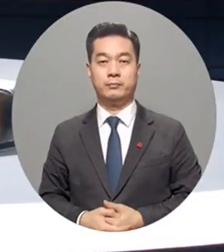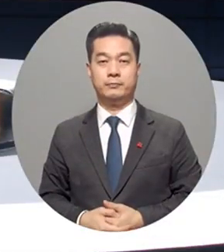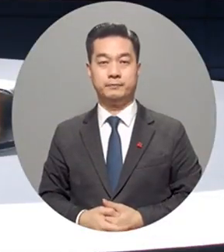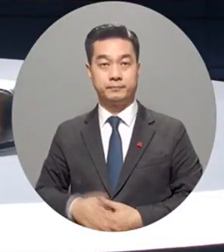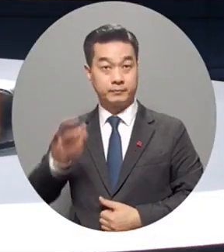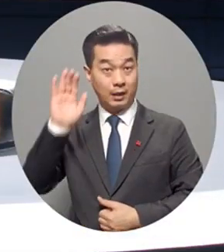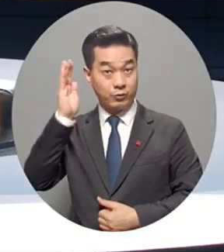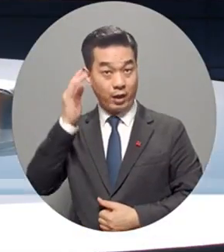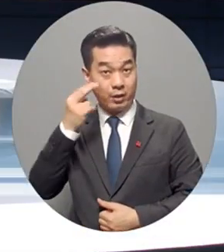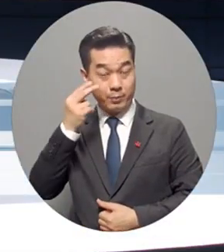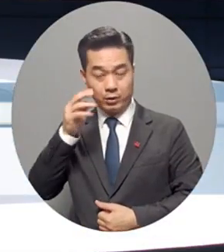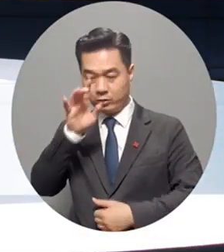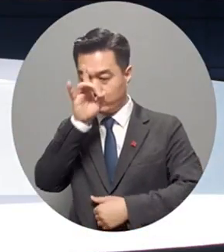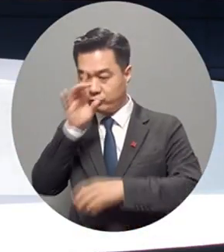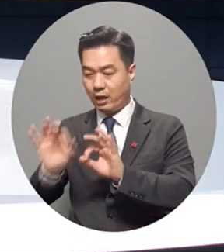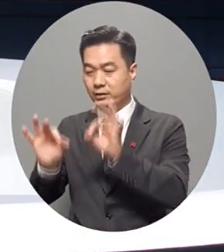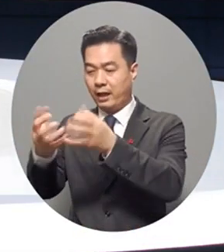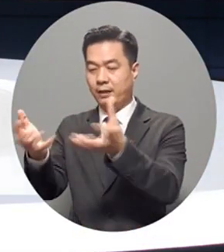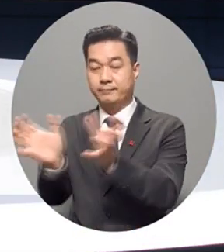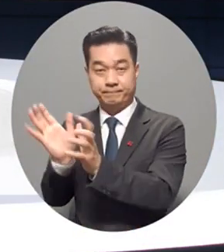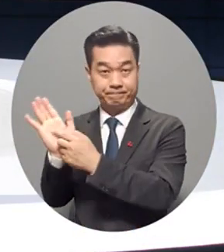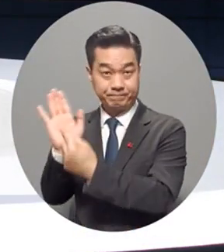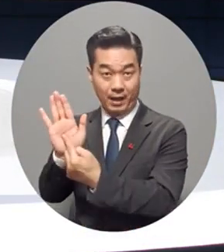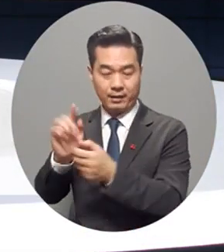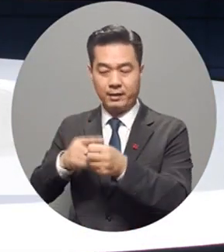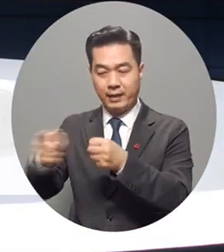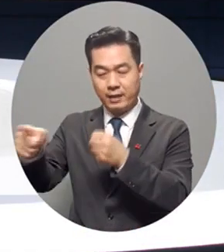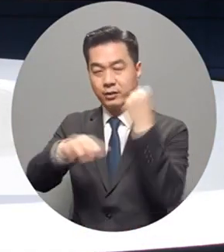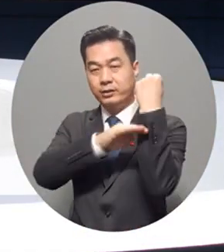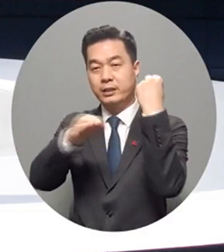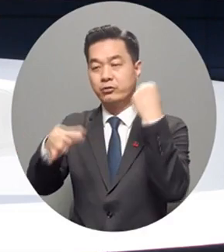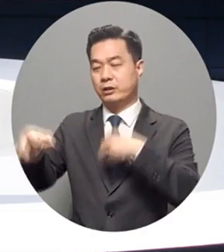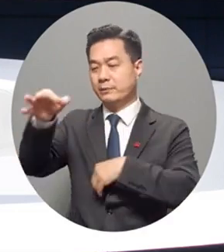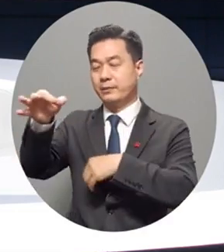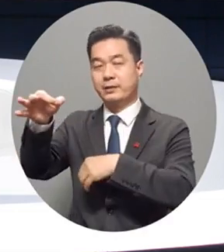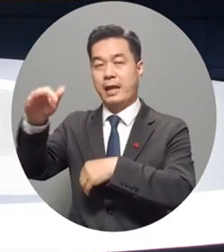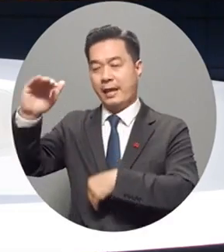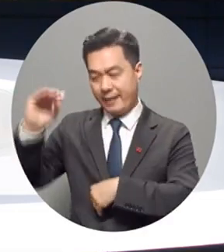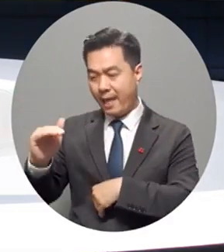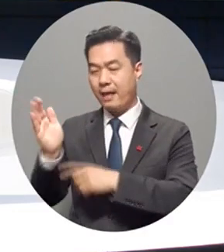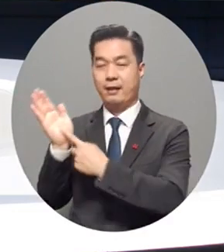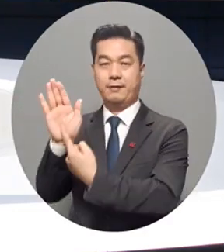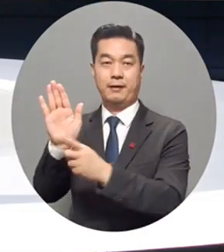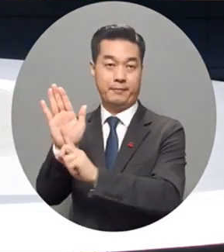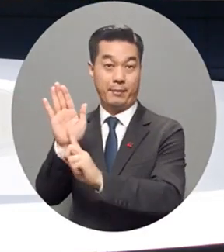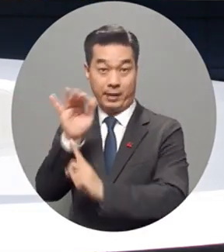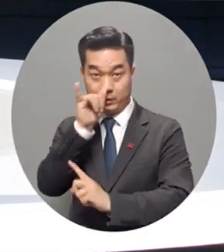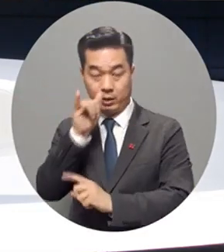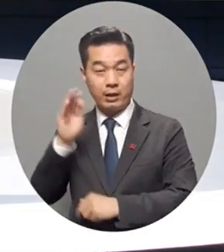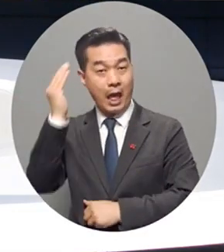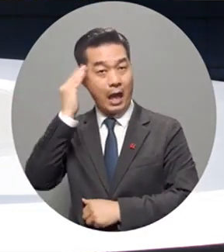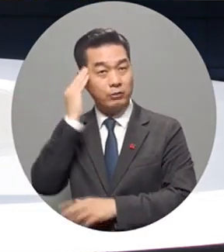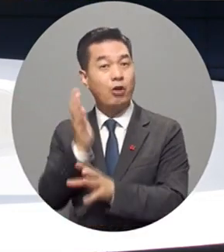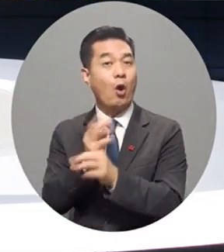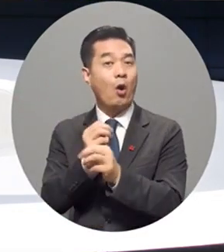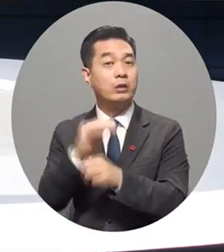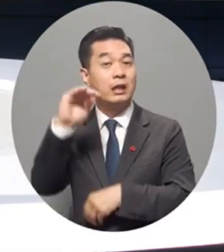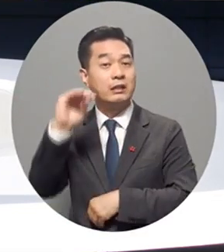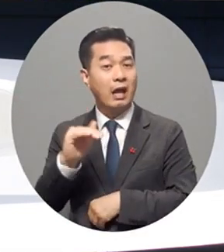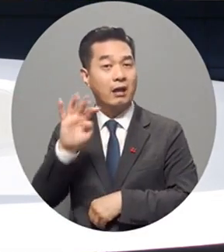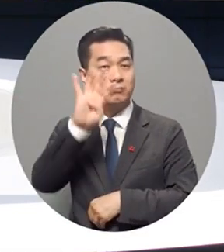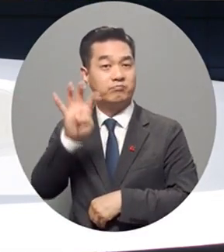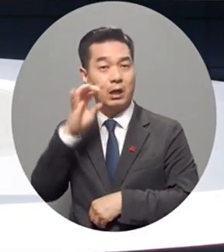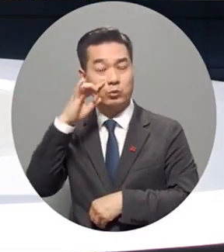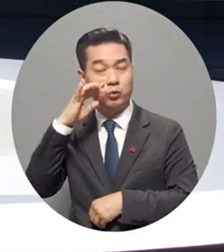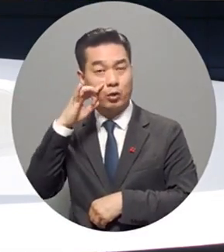최근 미국 연방준비제도가 내년 기준금리를 인하할 가능성을 시사하면서 과연 우리나라는 언제 내릴지 관심이 모아지고